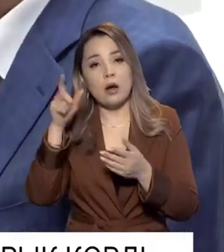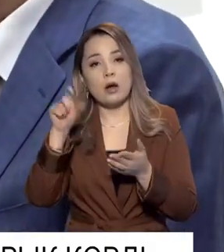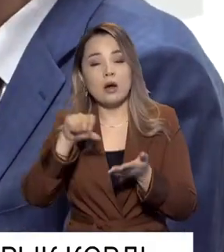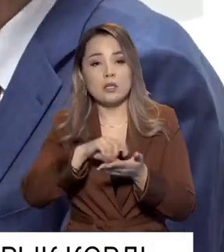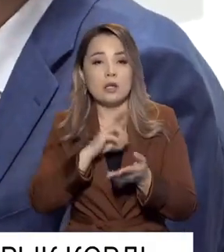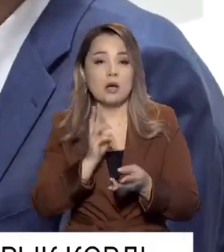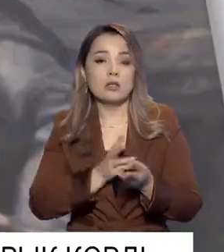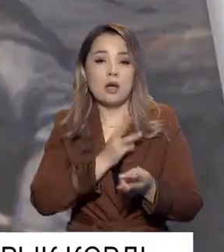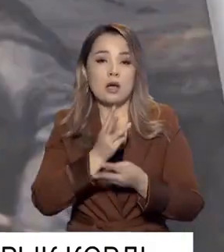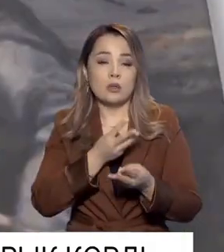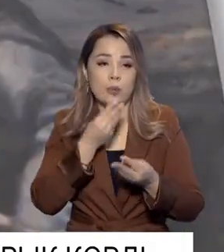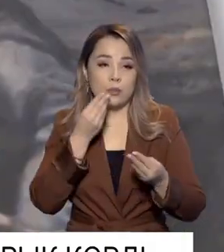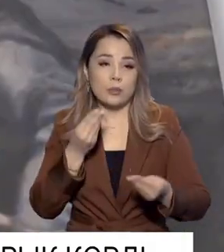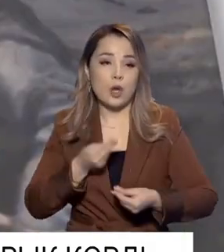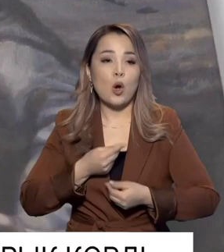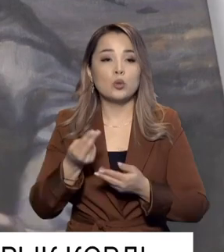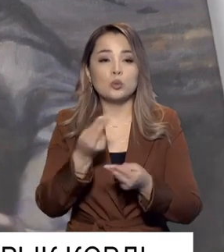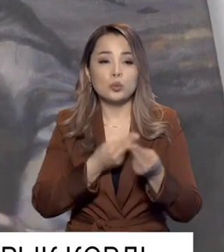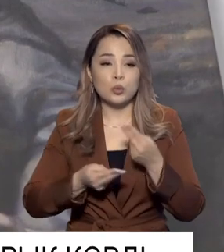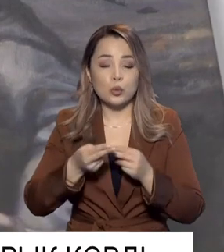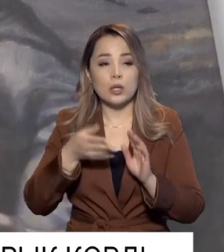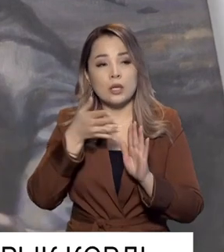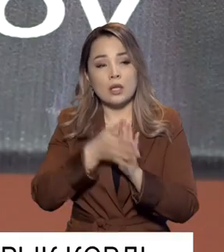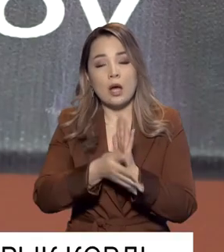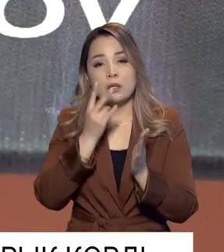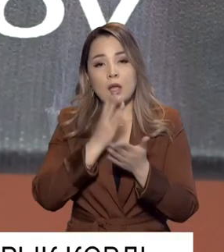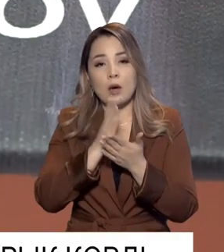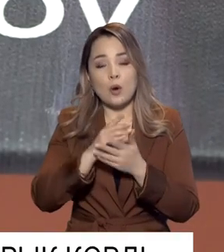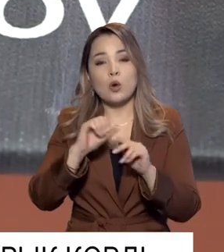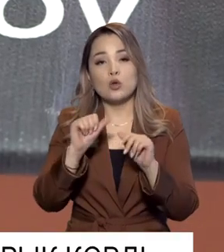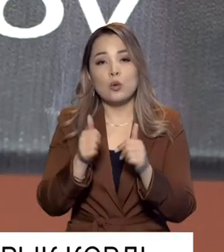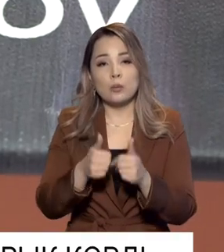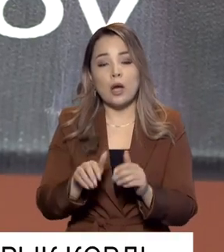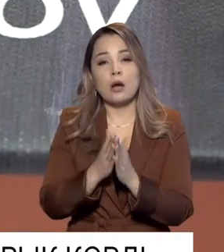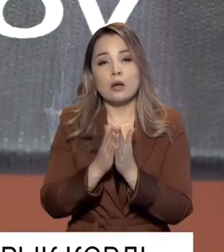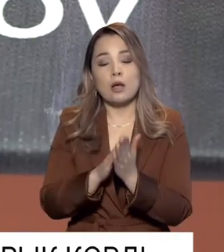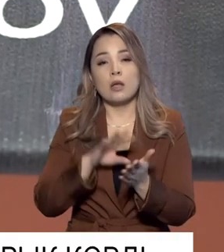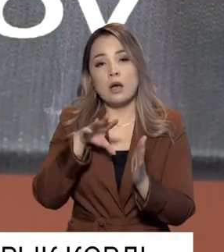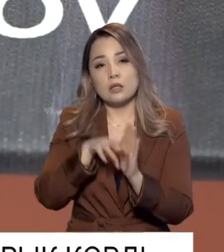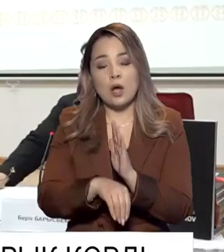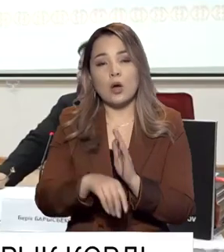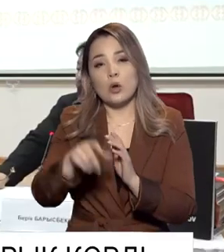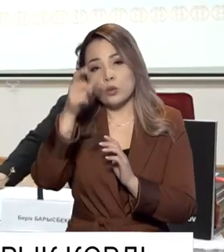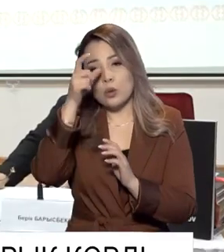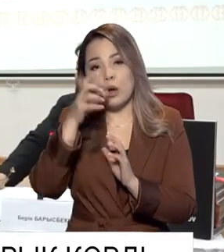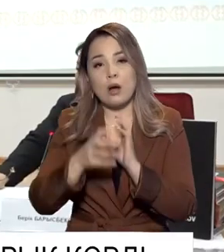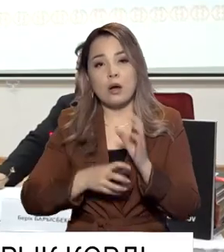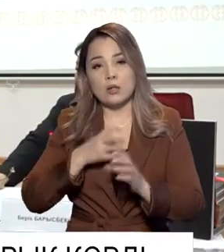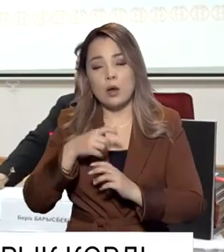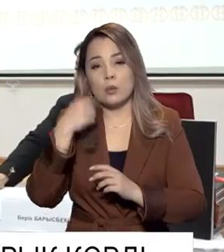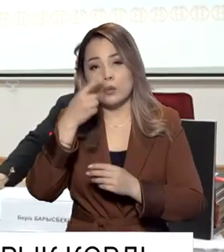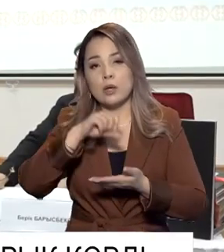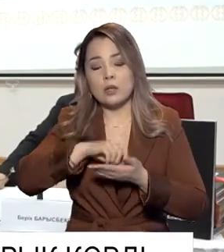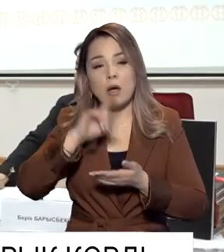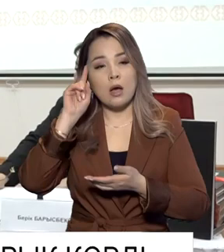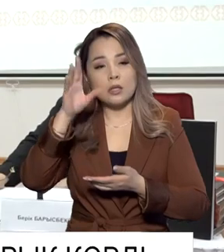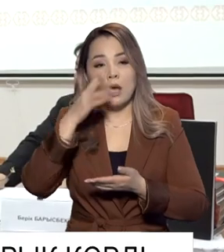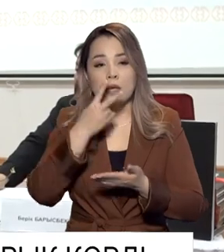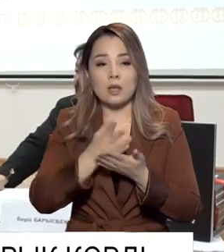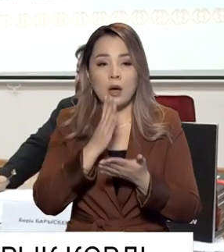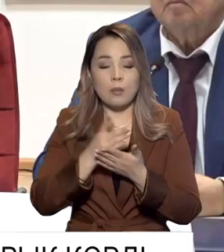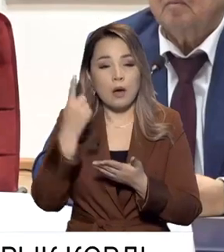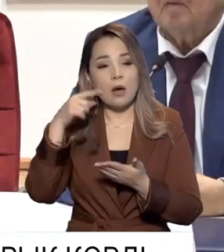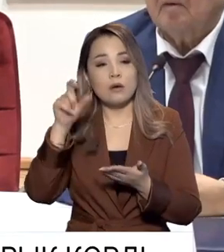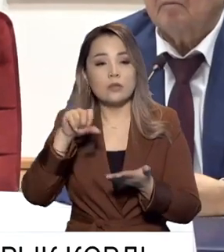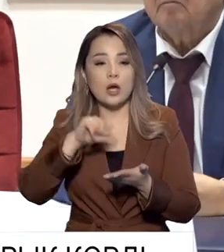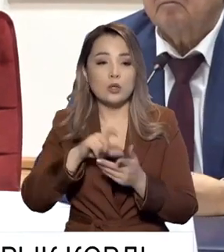шабыт алған суретшілердің туындылары енгізілген. Ұйымдастырушылар осындай кітаптар арқылы түрк әлемінің тұлғаларын әлем таниды дейді.